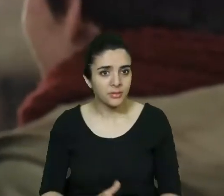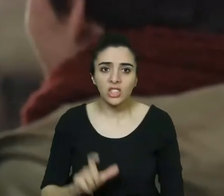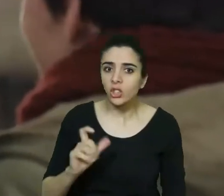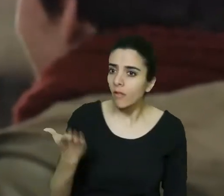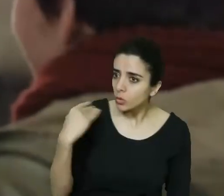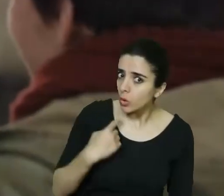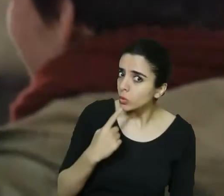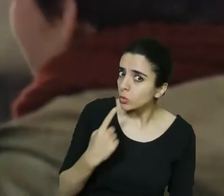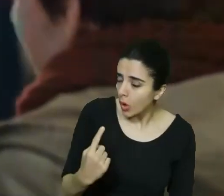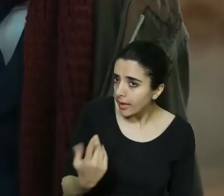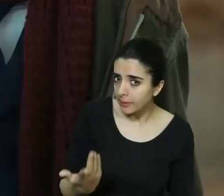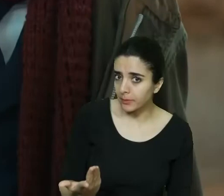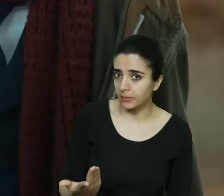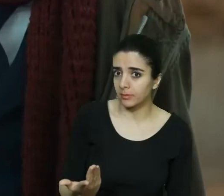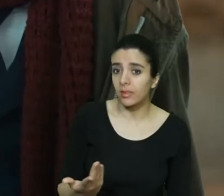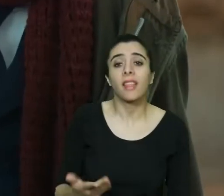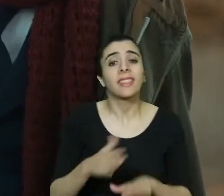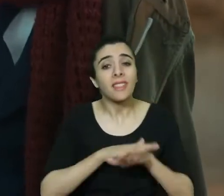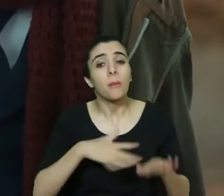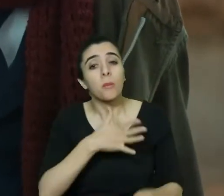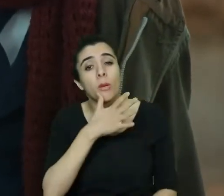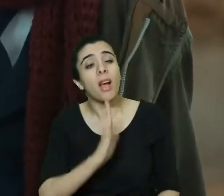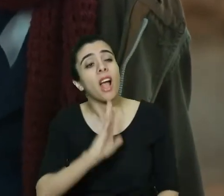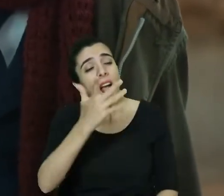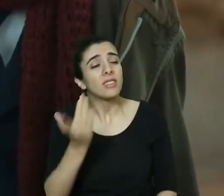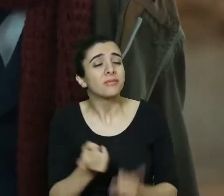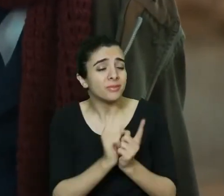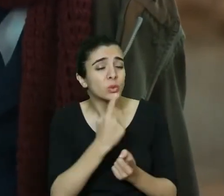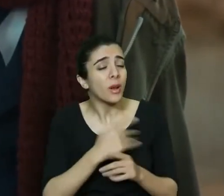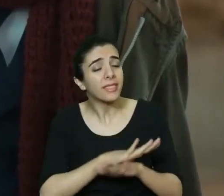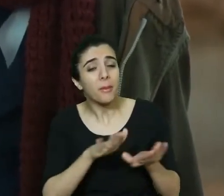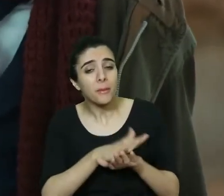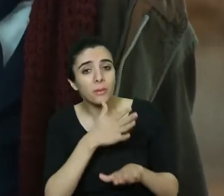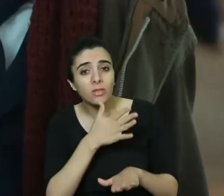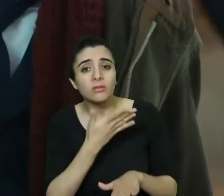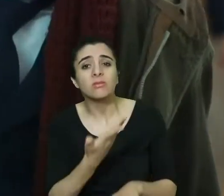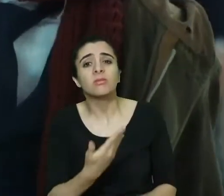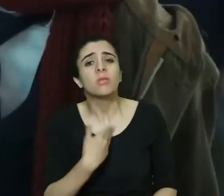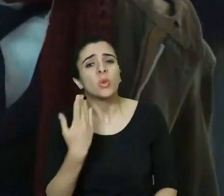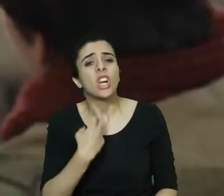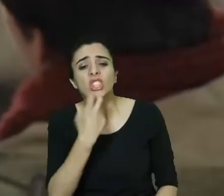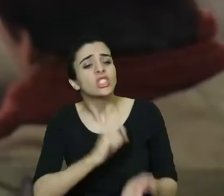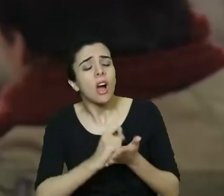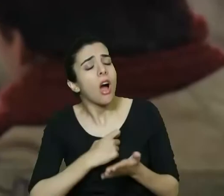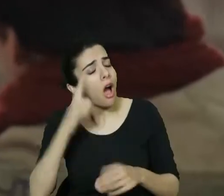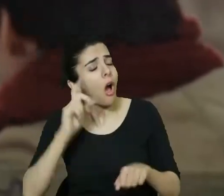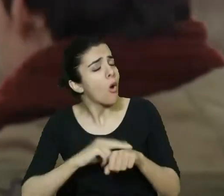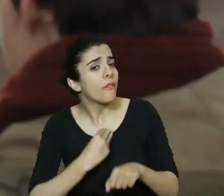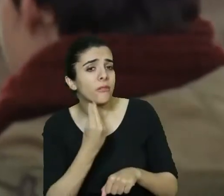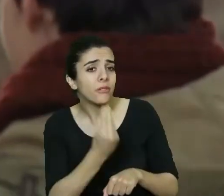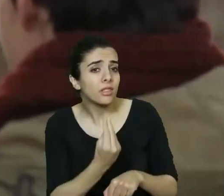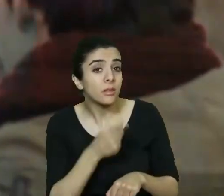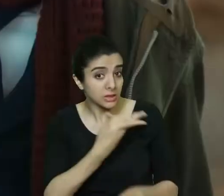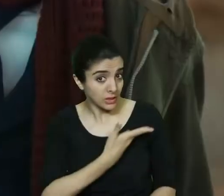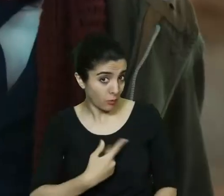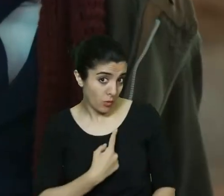Cevat, söylemiştim ben sana bunu. Ya tamam, biliyorum geleceğimiz meleceğimiz falan da. Ama benim sana yazdığım şiiri hatırla.